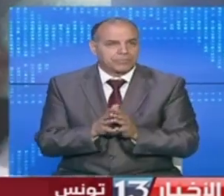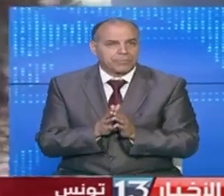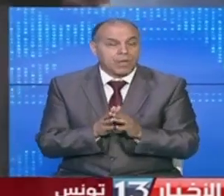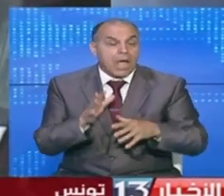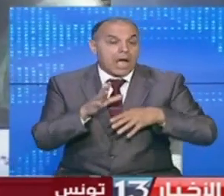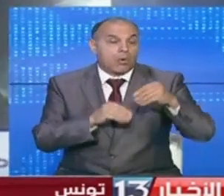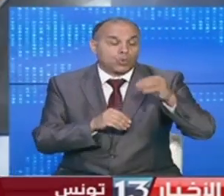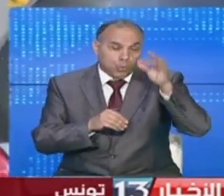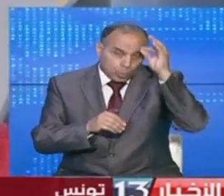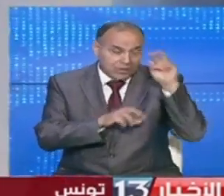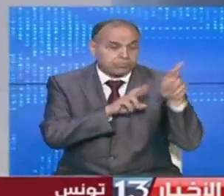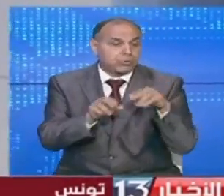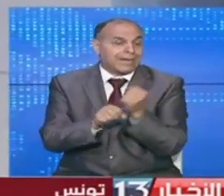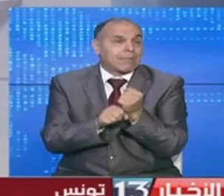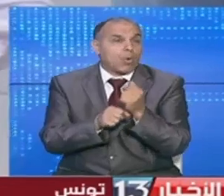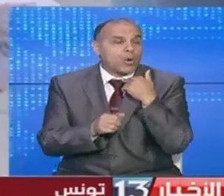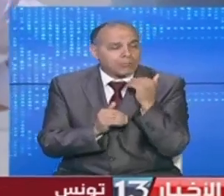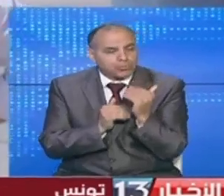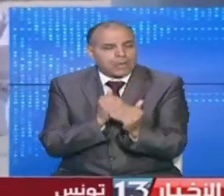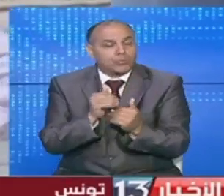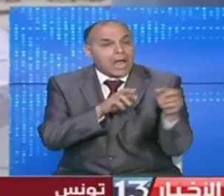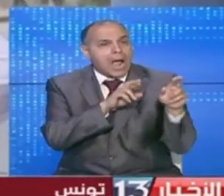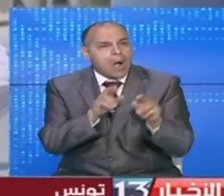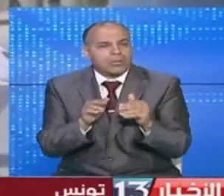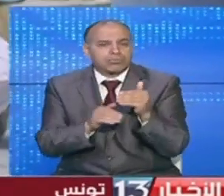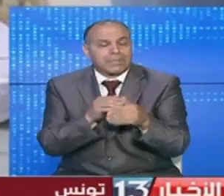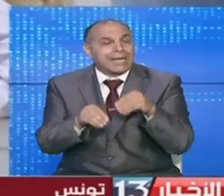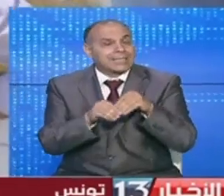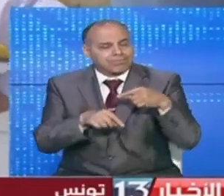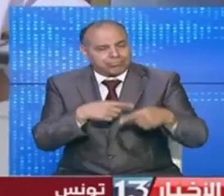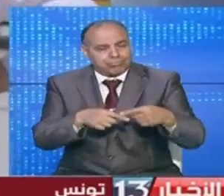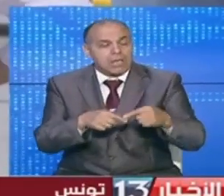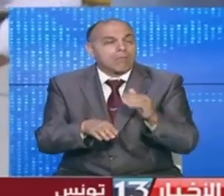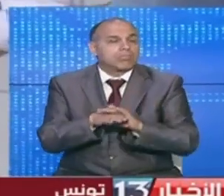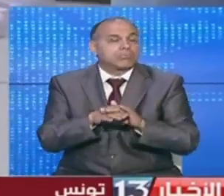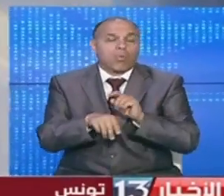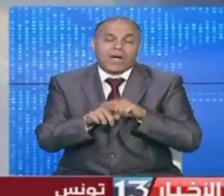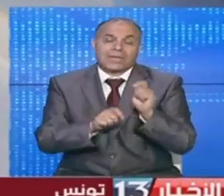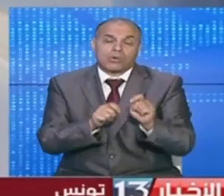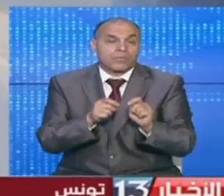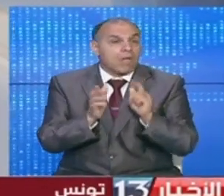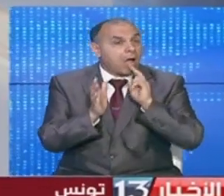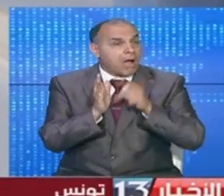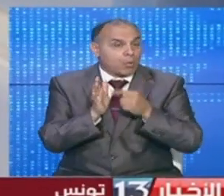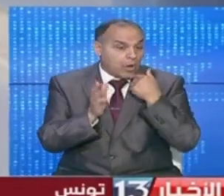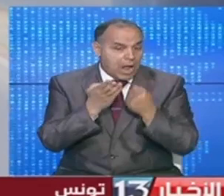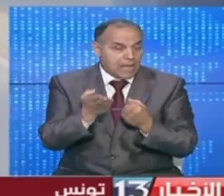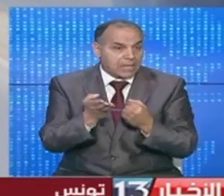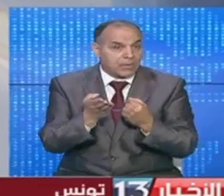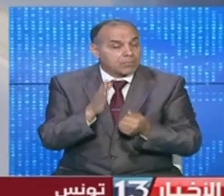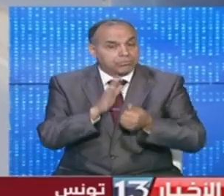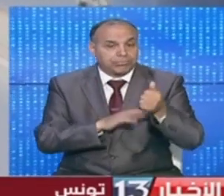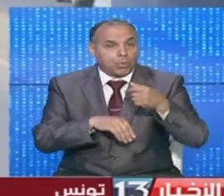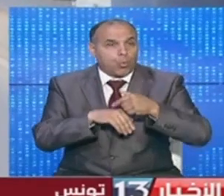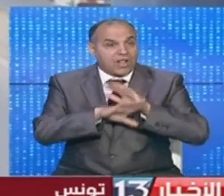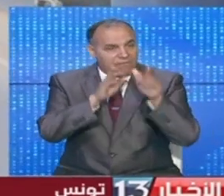خروج التونسيين إلى العمل اليوم بشكل تدريجي وعودة عجلة الاقتصاد وفق مقتضيات الظرف قرار استند بالأساس إلى نجاح